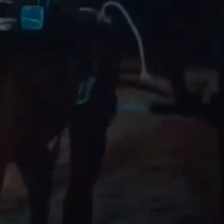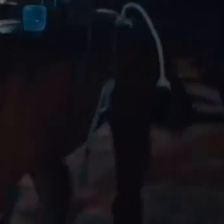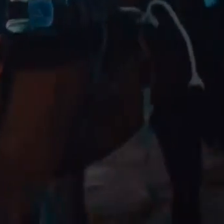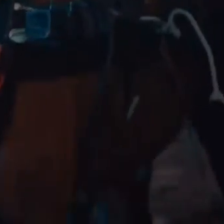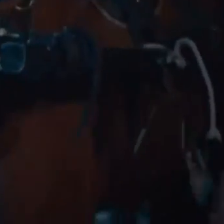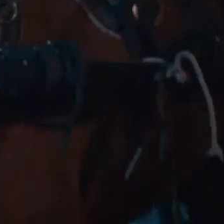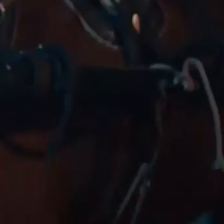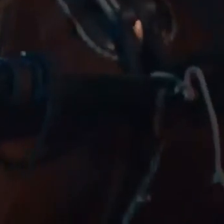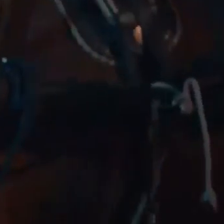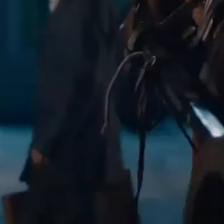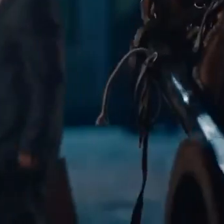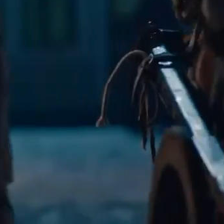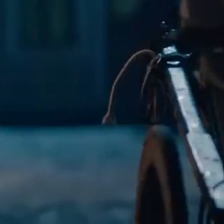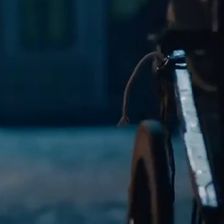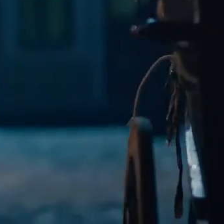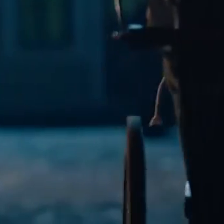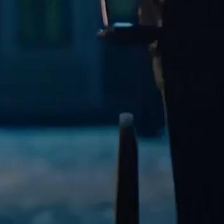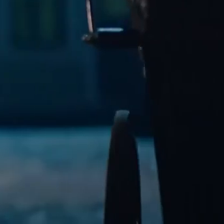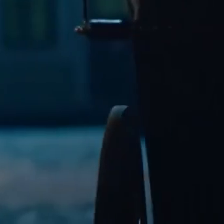geçen at arabasına dikkat kesildi.